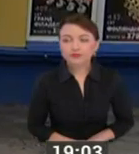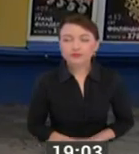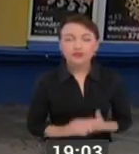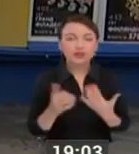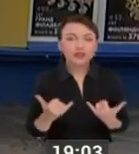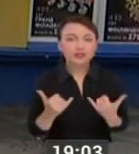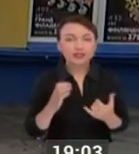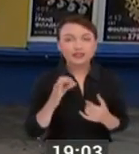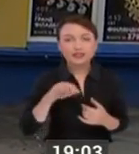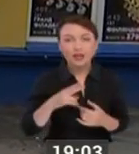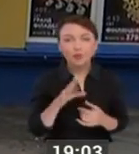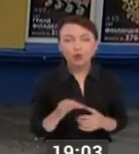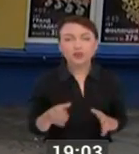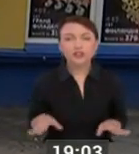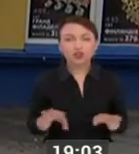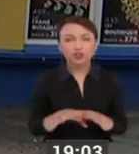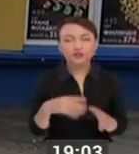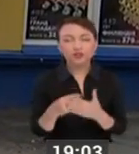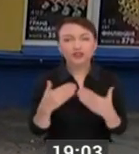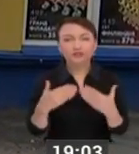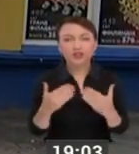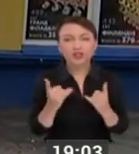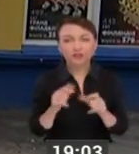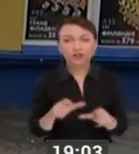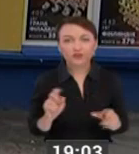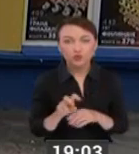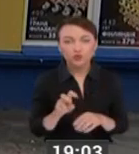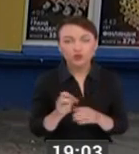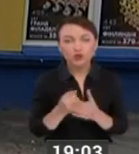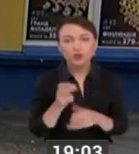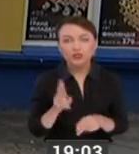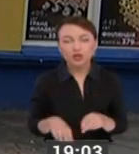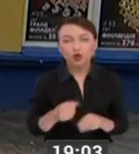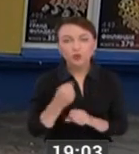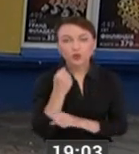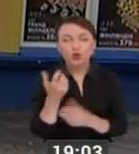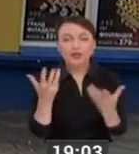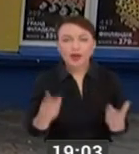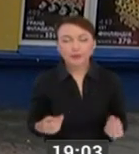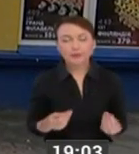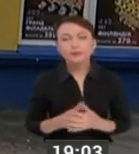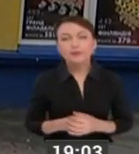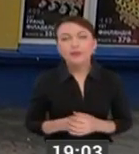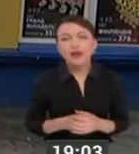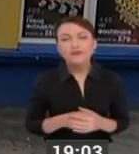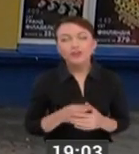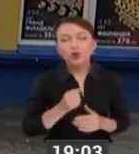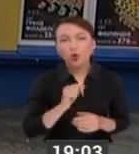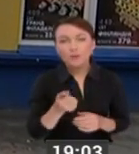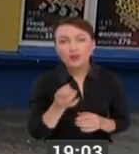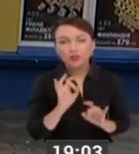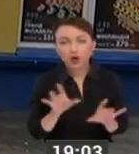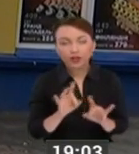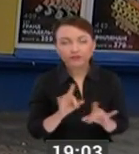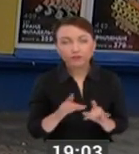Наразі «Сільпо» зачинило свої двері для відвідувачів до кінця робочого дня. Від коментарів представники